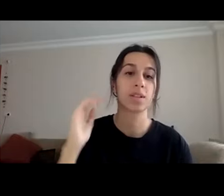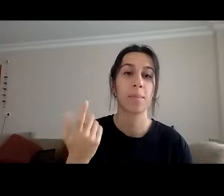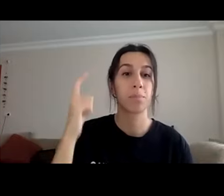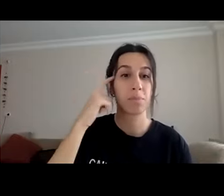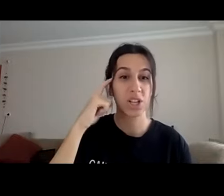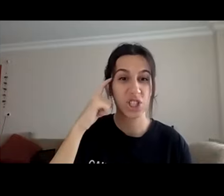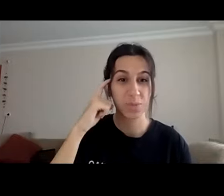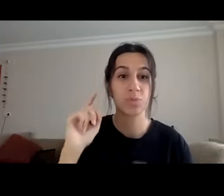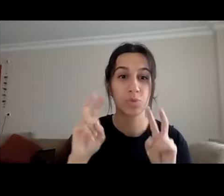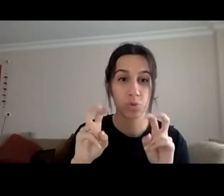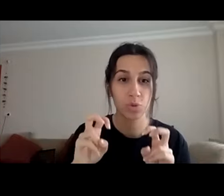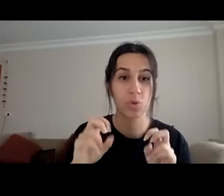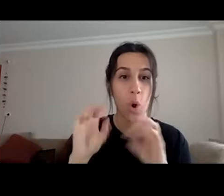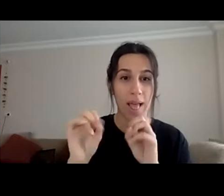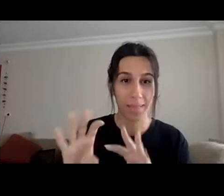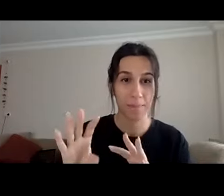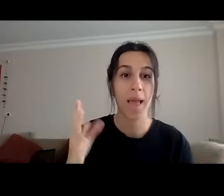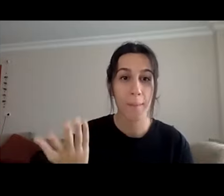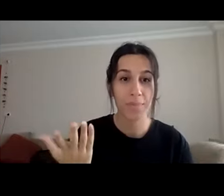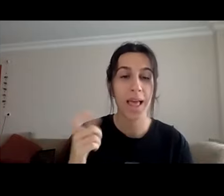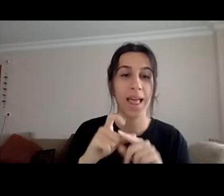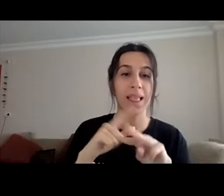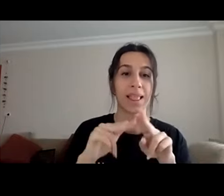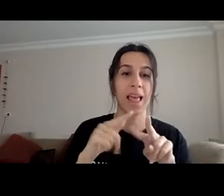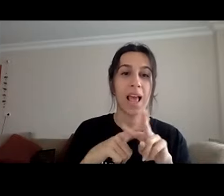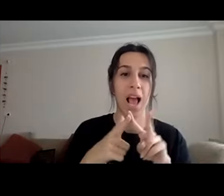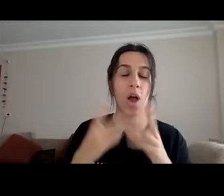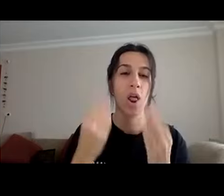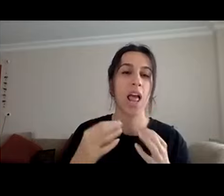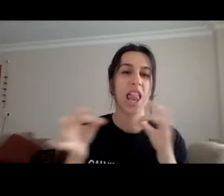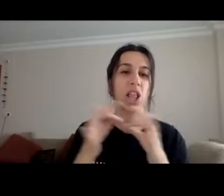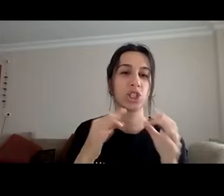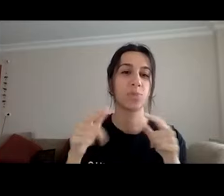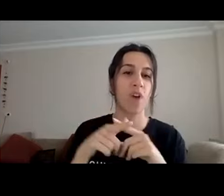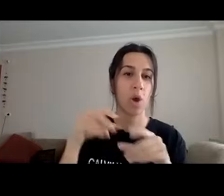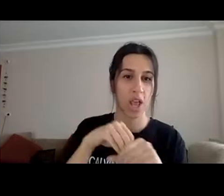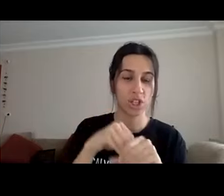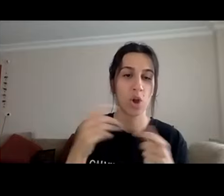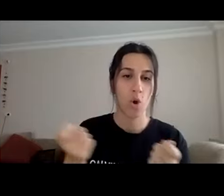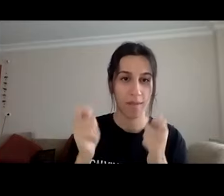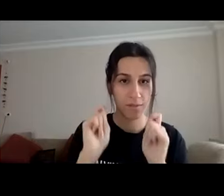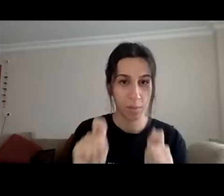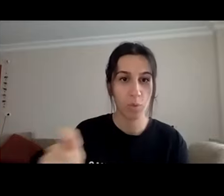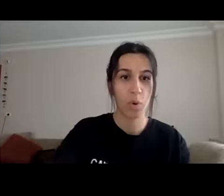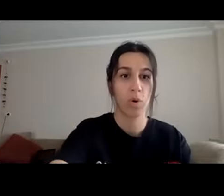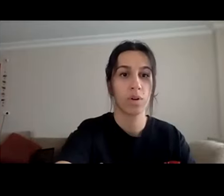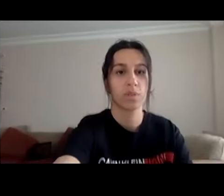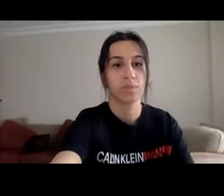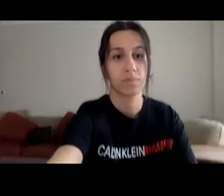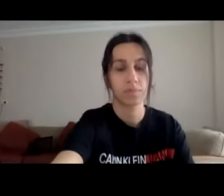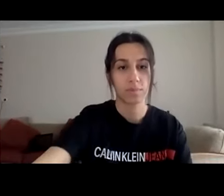öğretim üyesi ve hem de dekan olarak, iletişim fakültesi dekanı olarak görev yapıyor. Ben